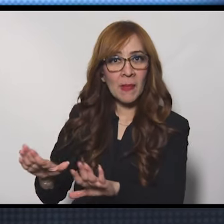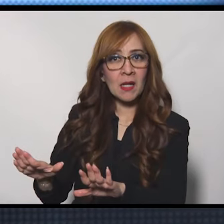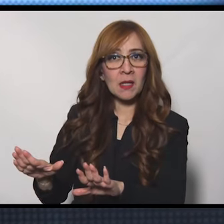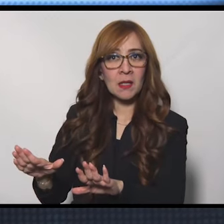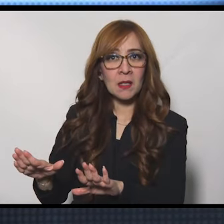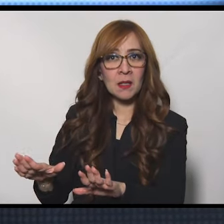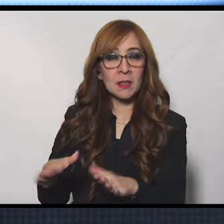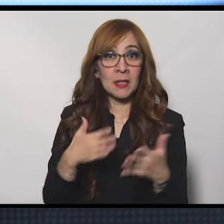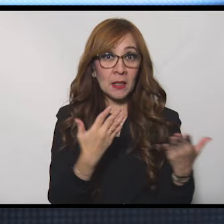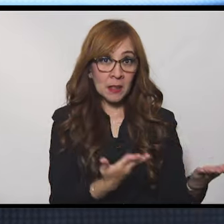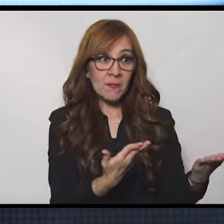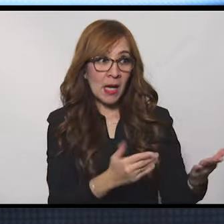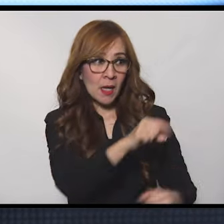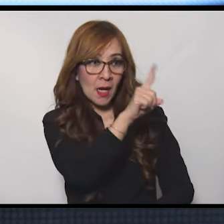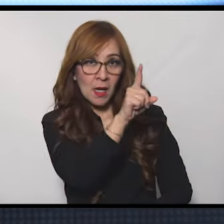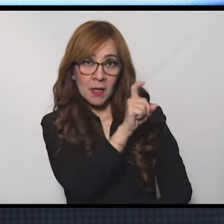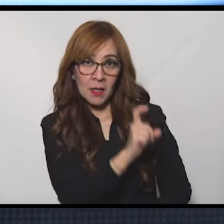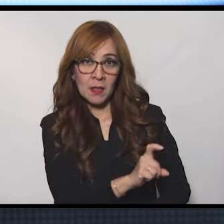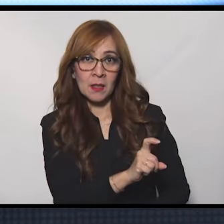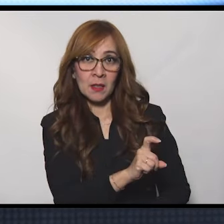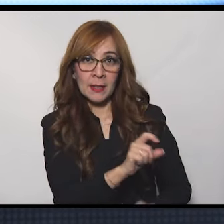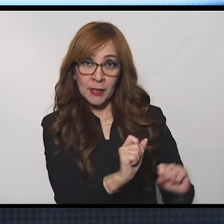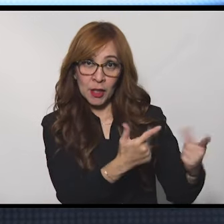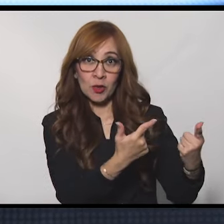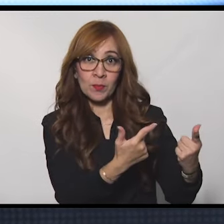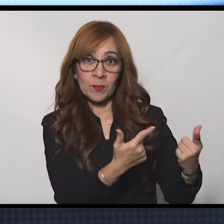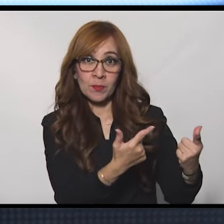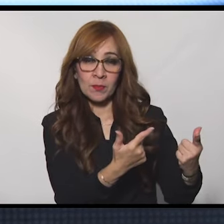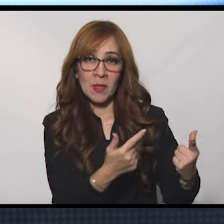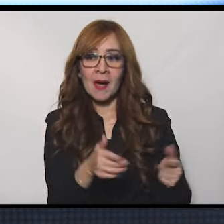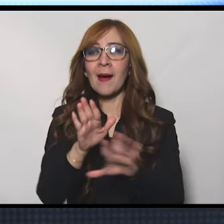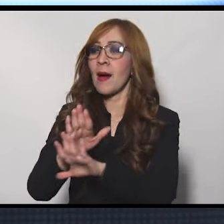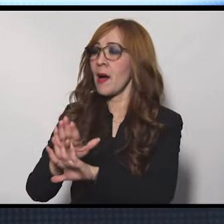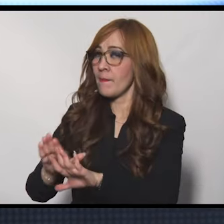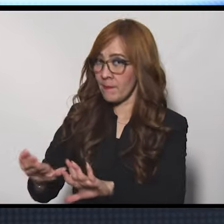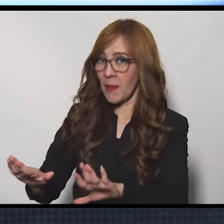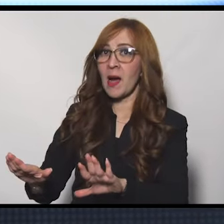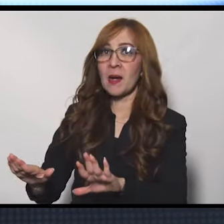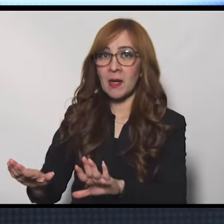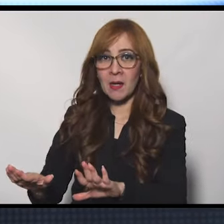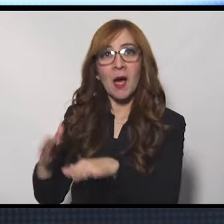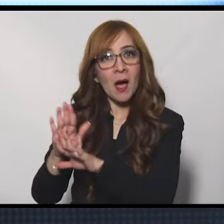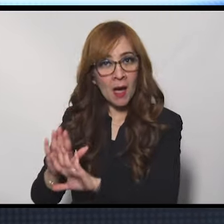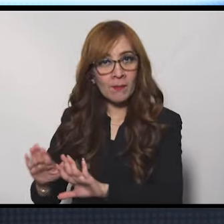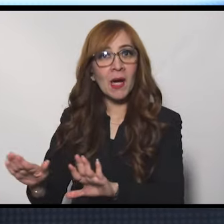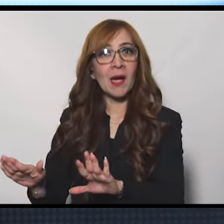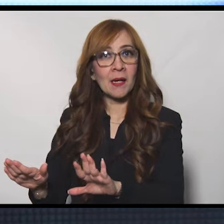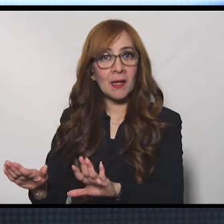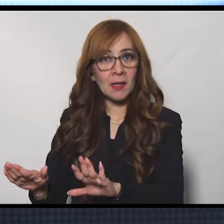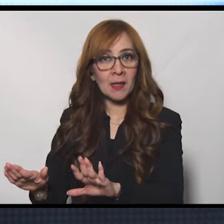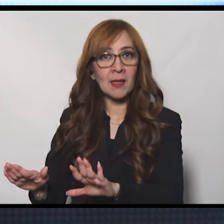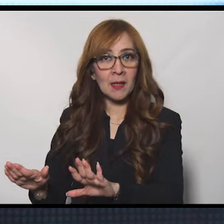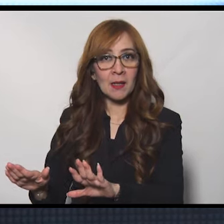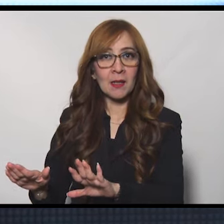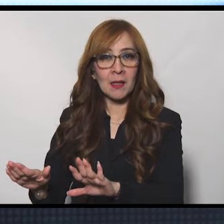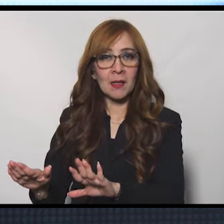gimana kehidupannya, aman kok, jawabnya aman-aman doang,